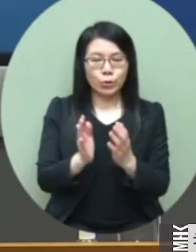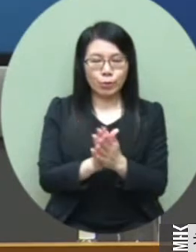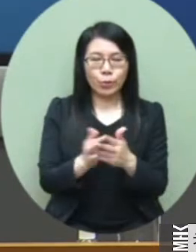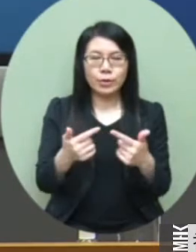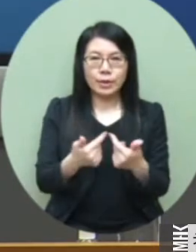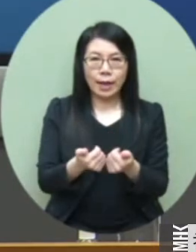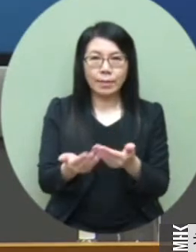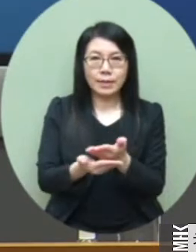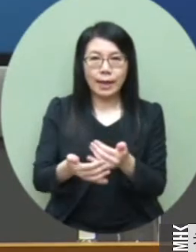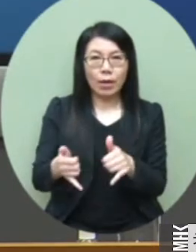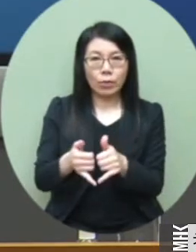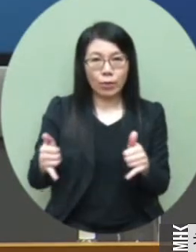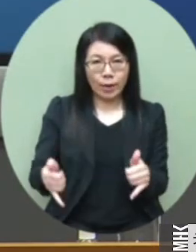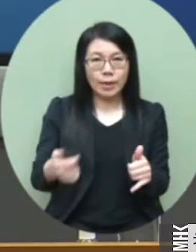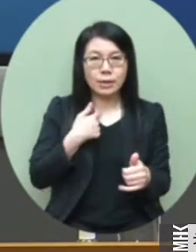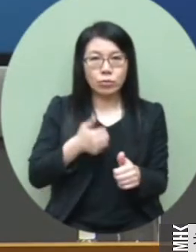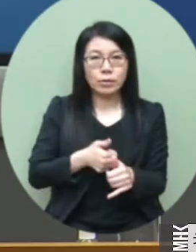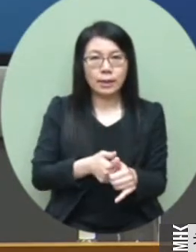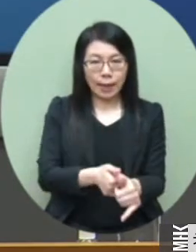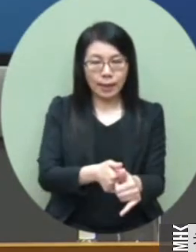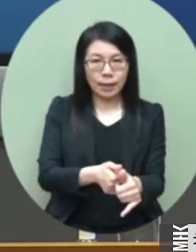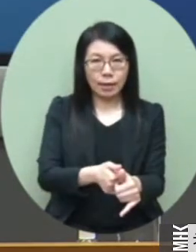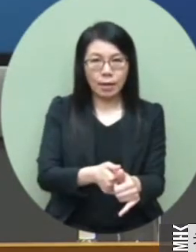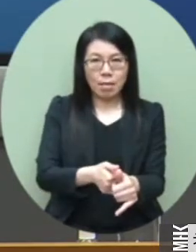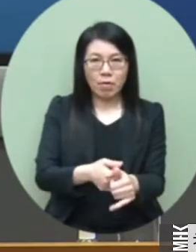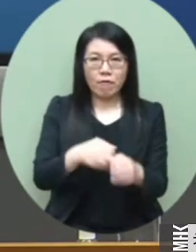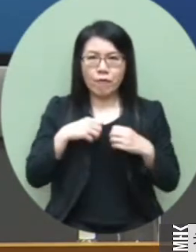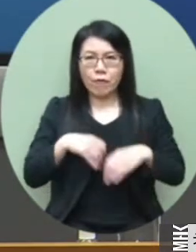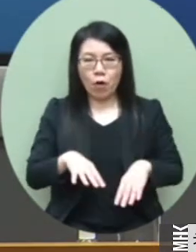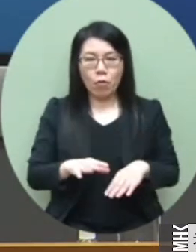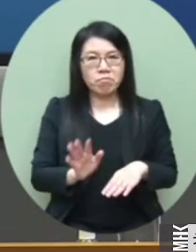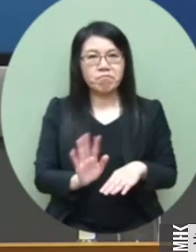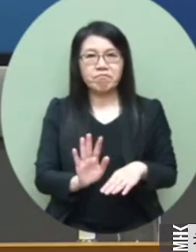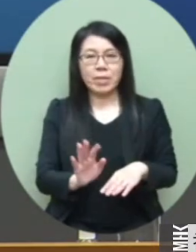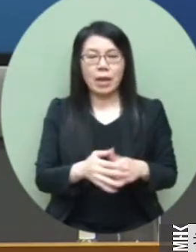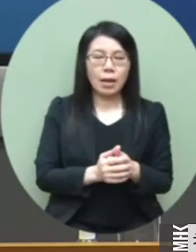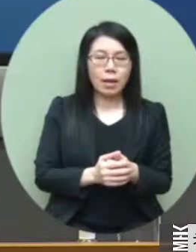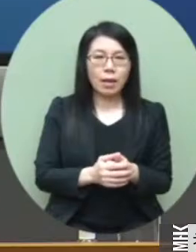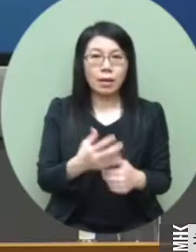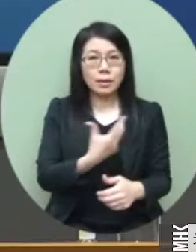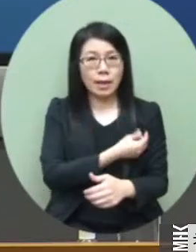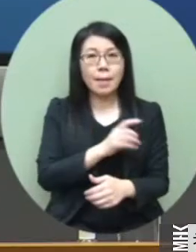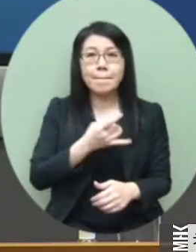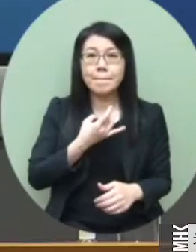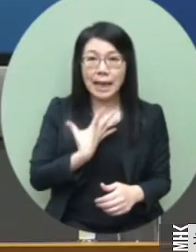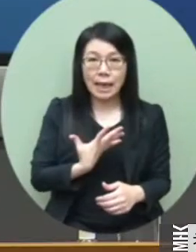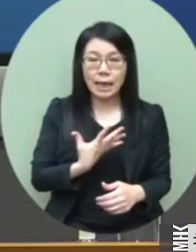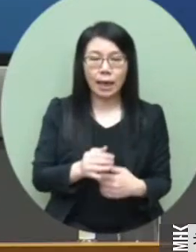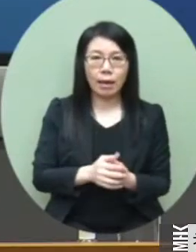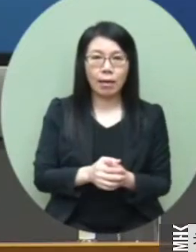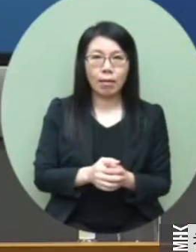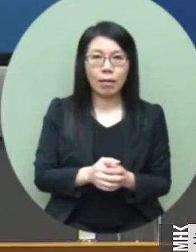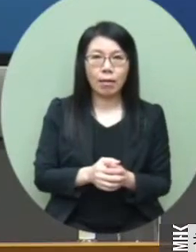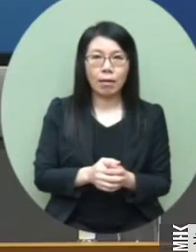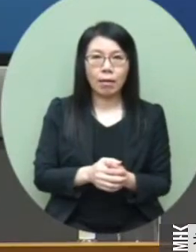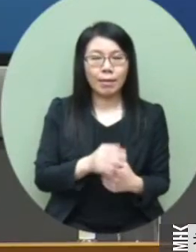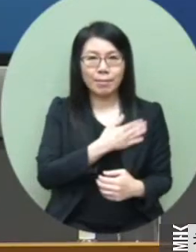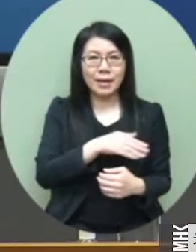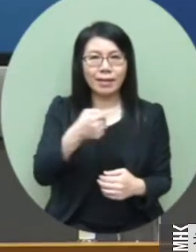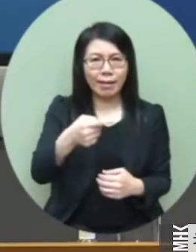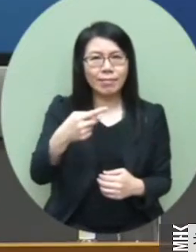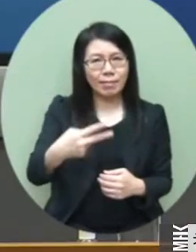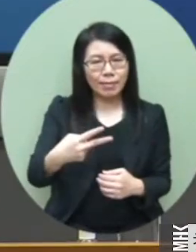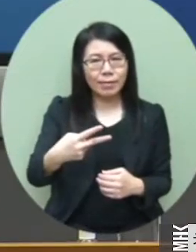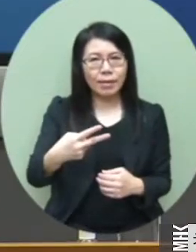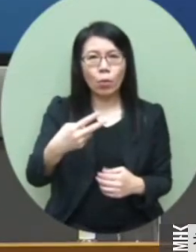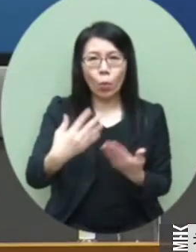社交距離措施，大家咧都係唔好鬆懈嚇。咁未接種疫苗嘅當然啦。無論係第1劑、第